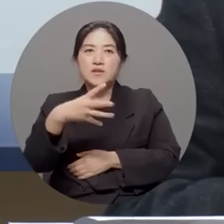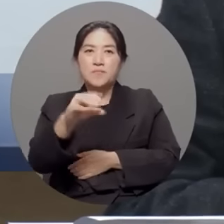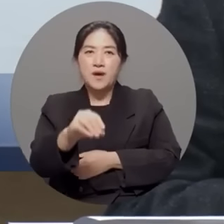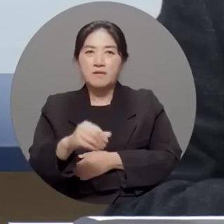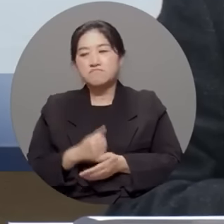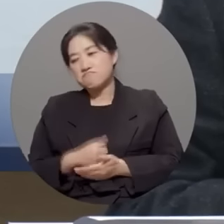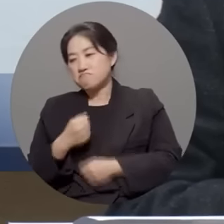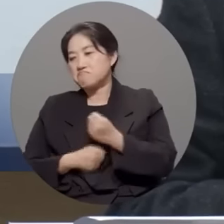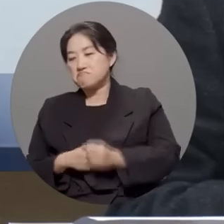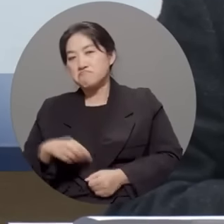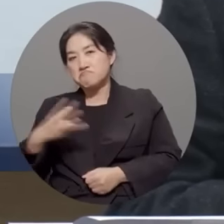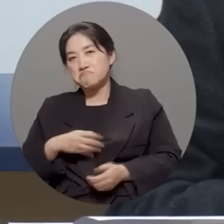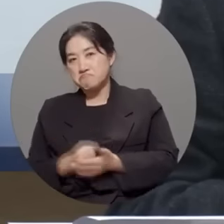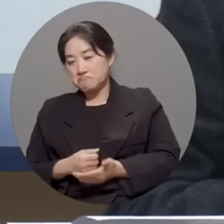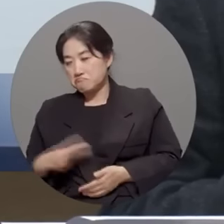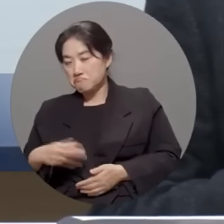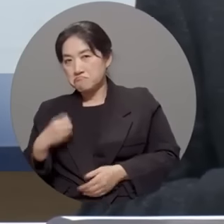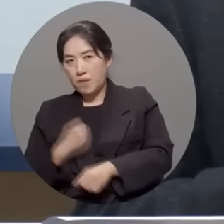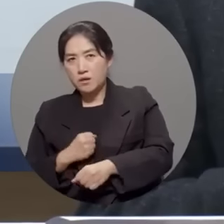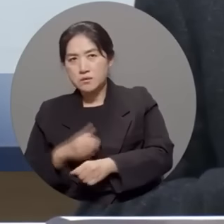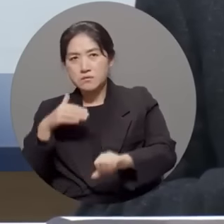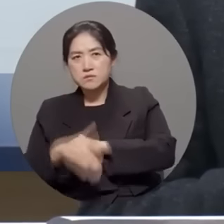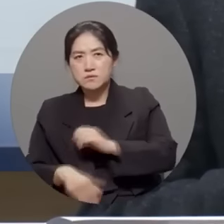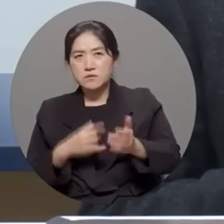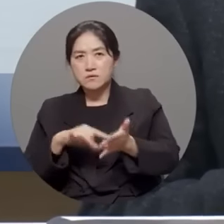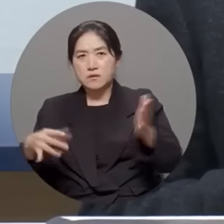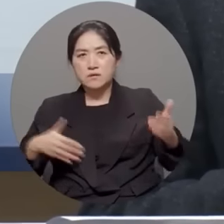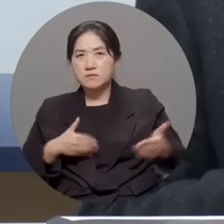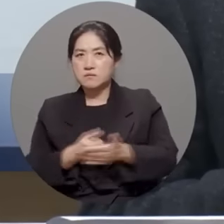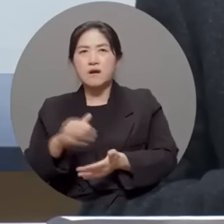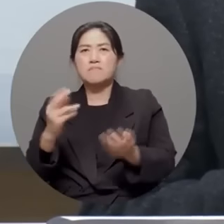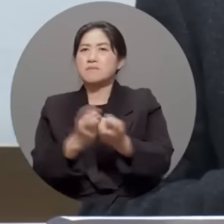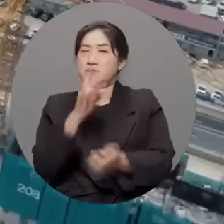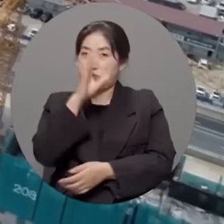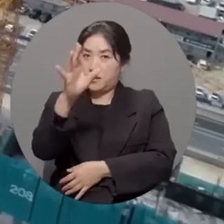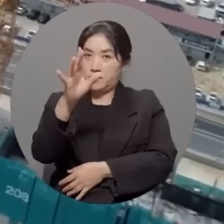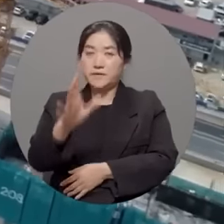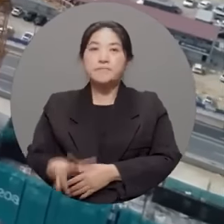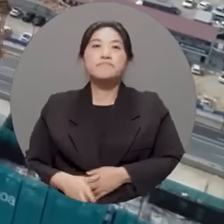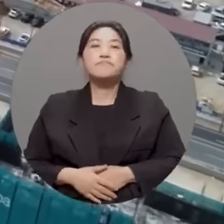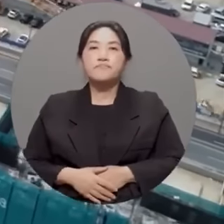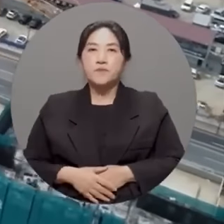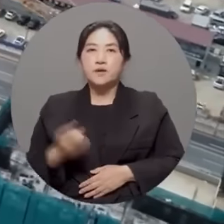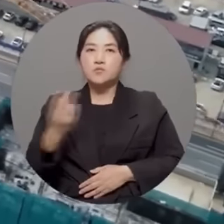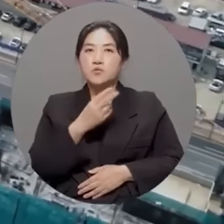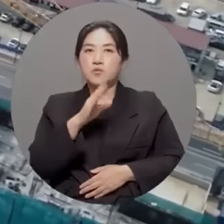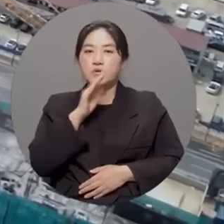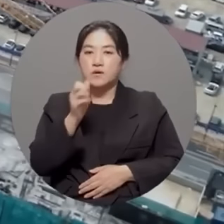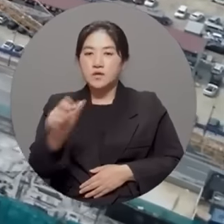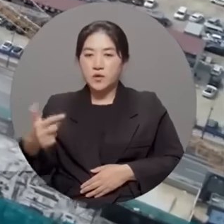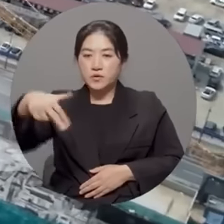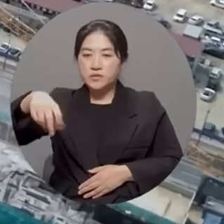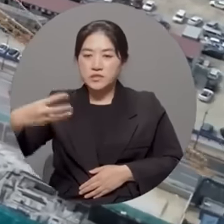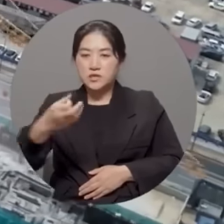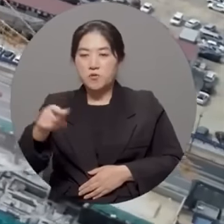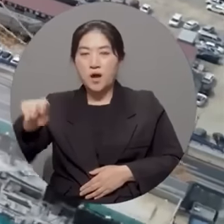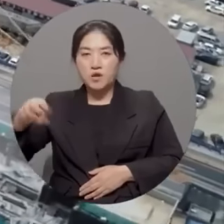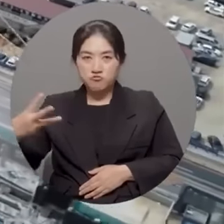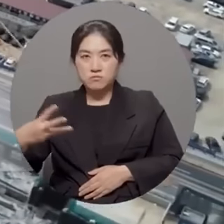3천만 원 하자 2천만 원을 하자 이렇게 해서 세부담을 정하지는 않습니다 또 현실화율이 제대로 반영되지